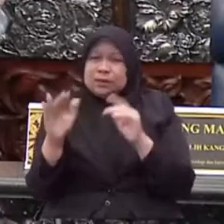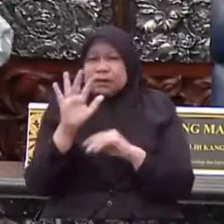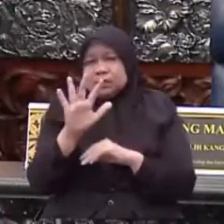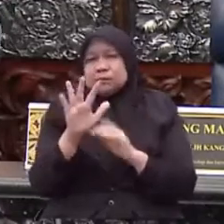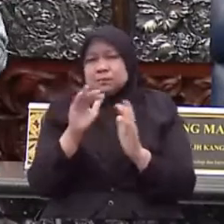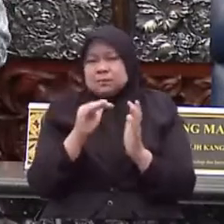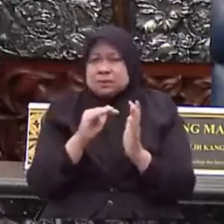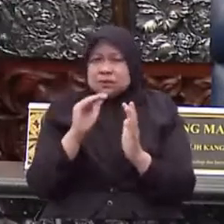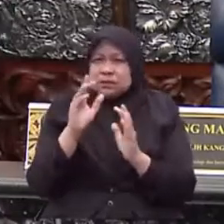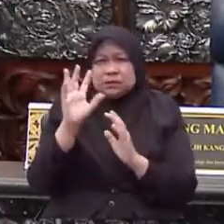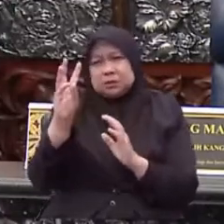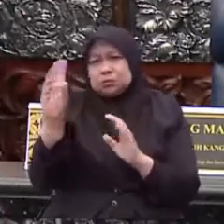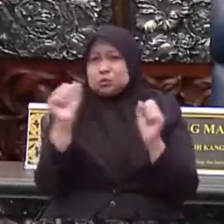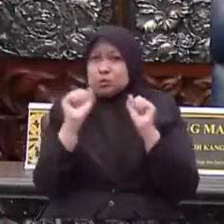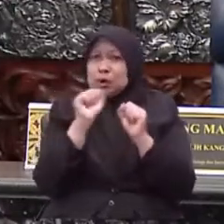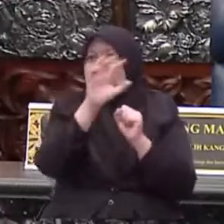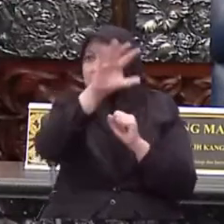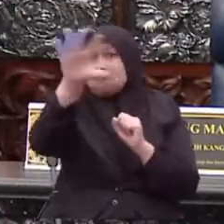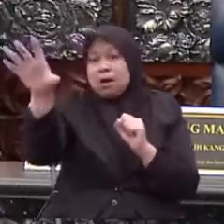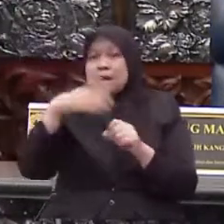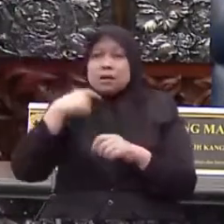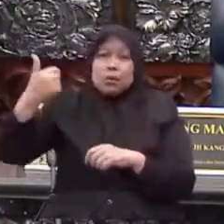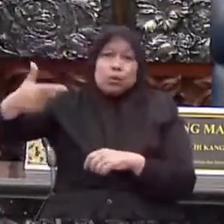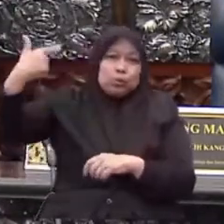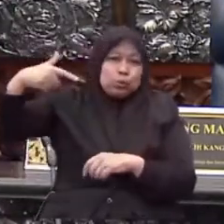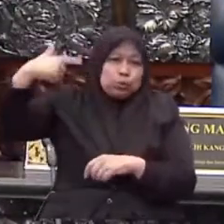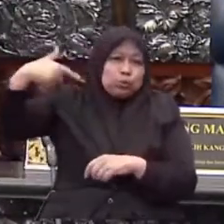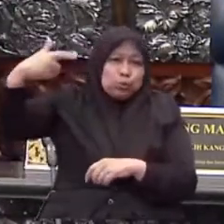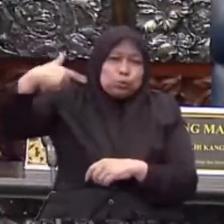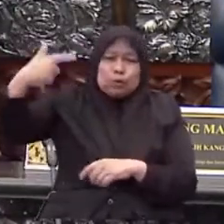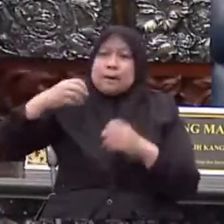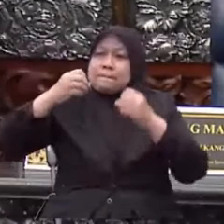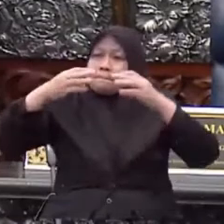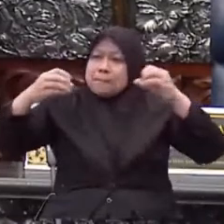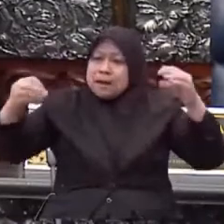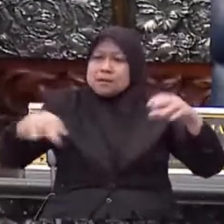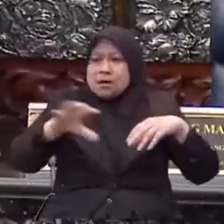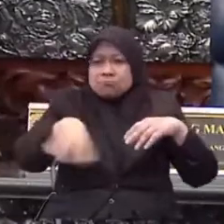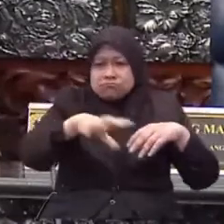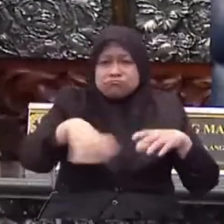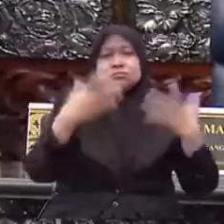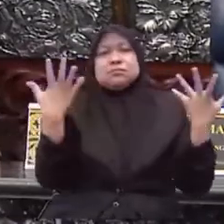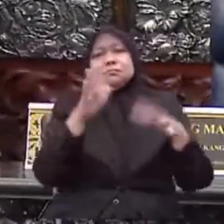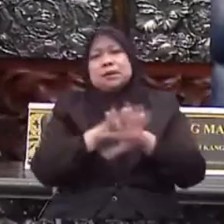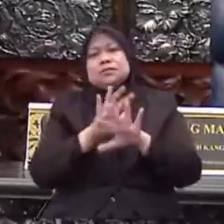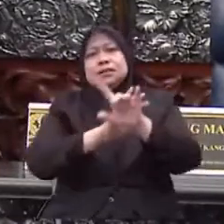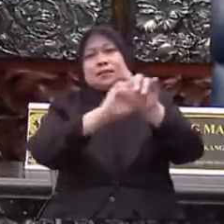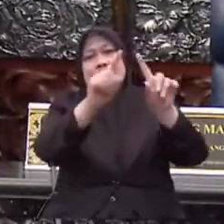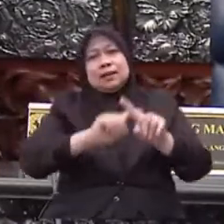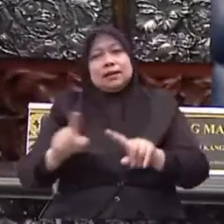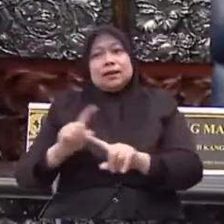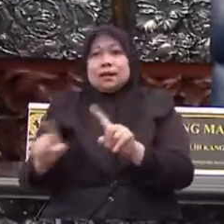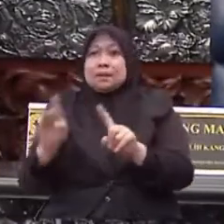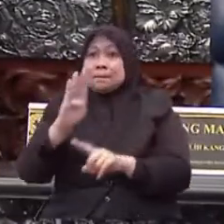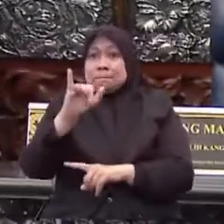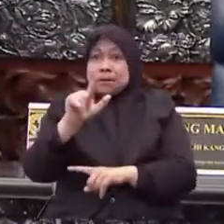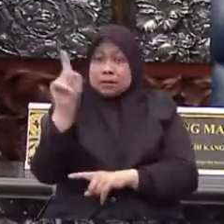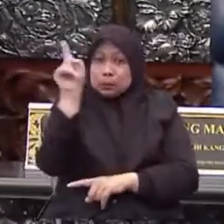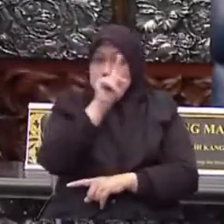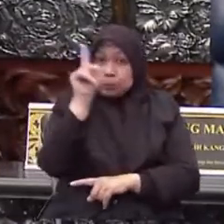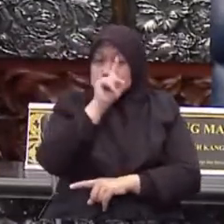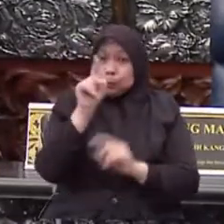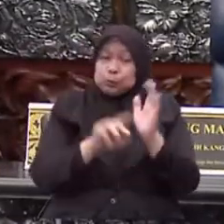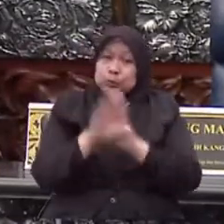67 ekor ada dryer ada banyak kelengkapan yang lain dan bila